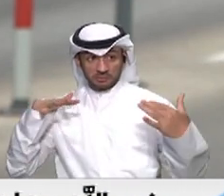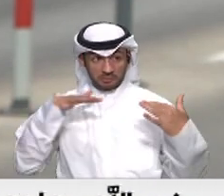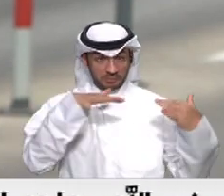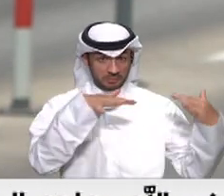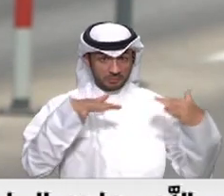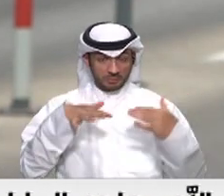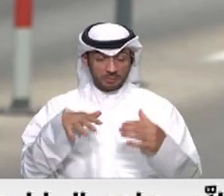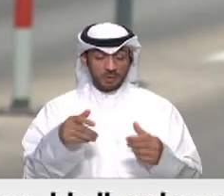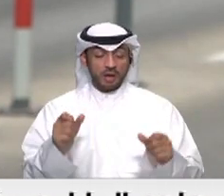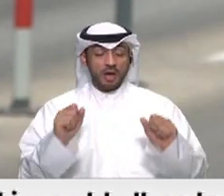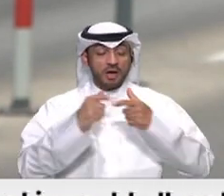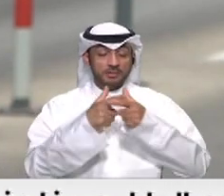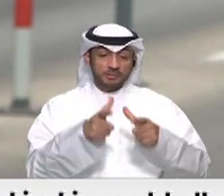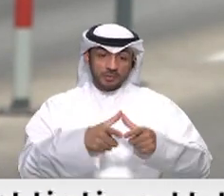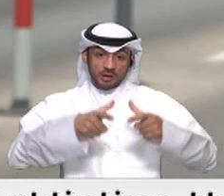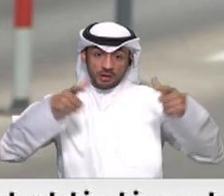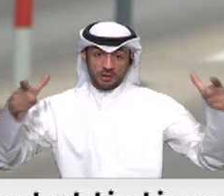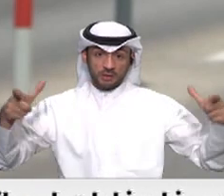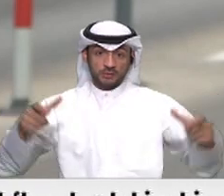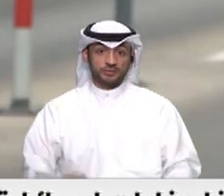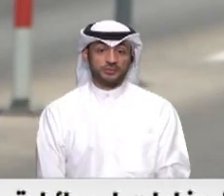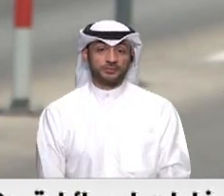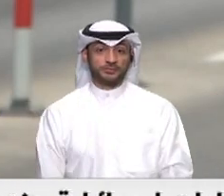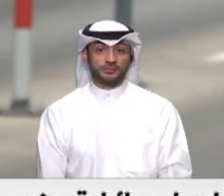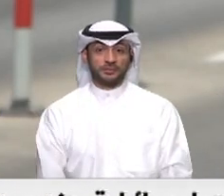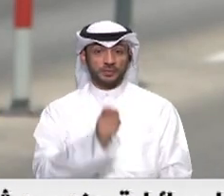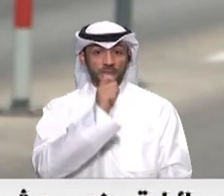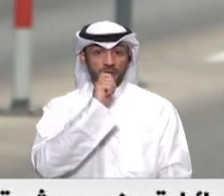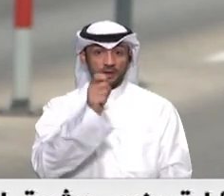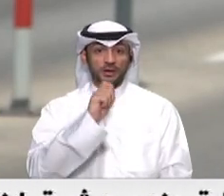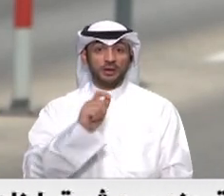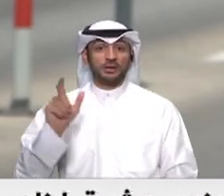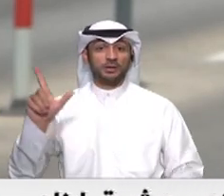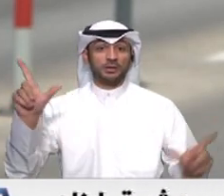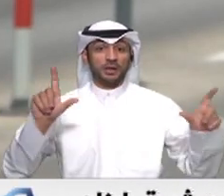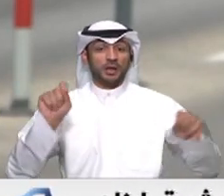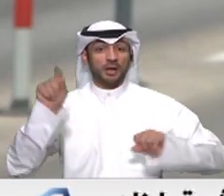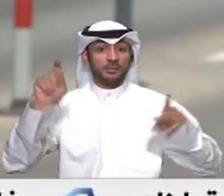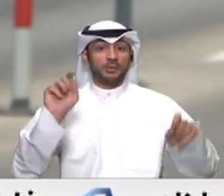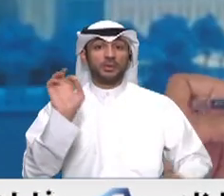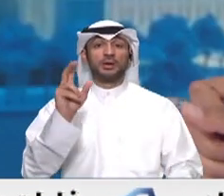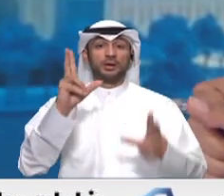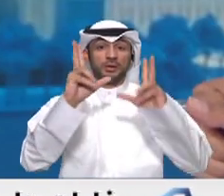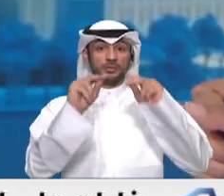معركة أوسع. مي فرحات، قناة الأخبار، بيروت.